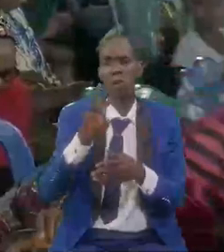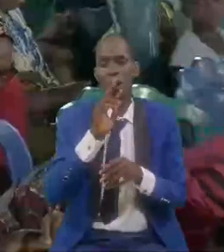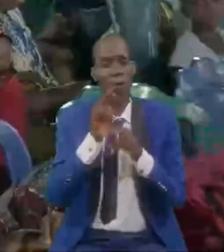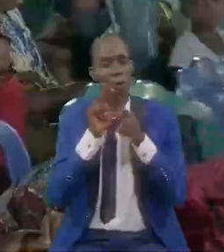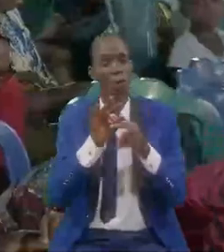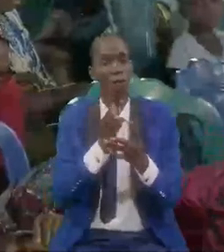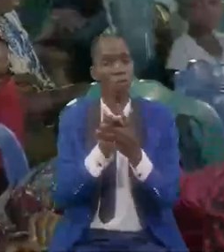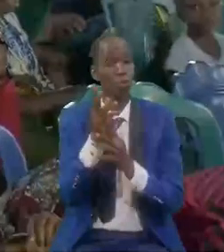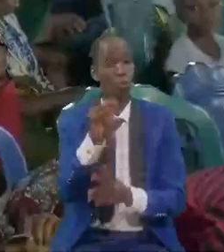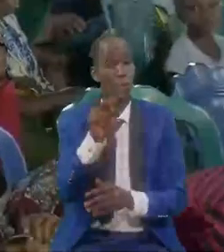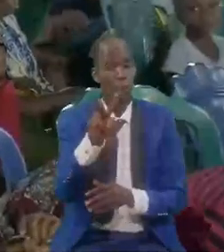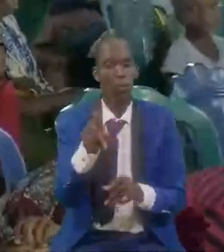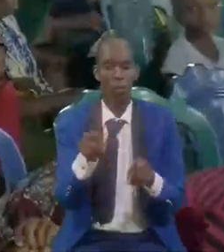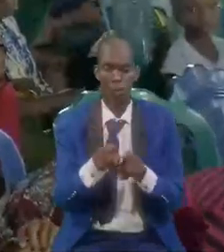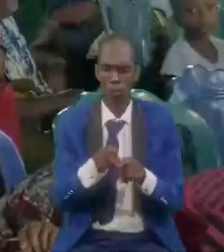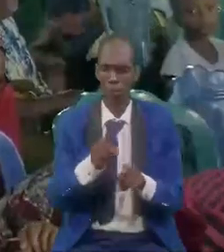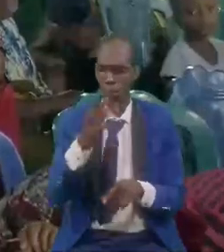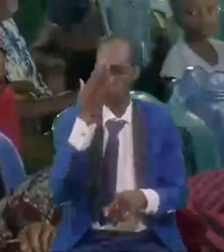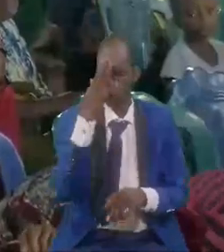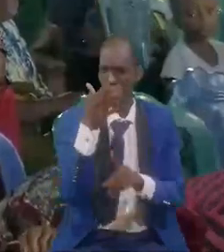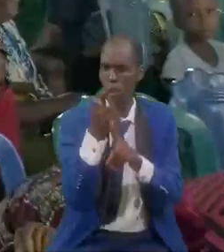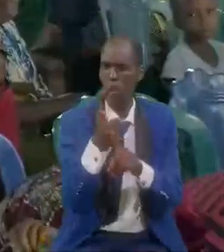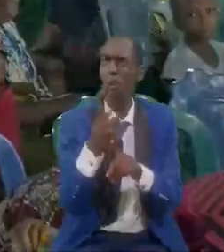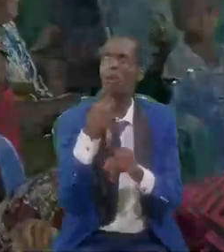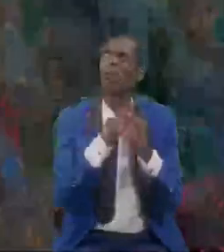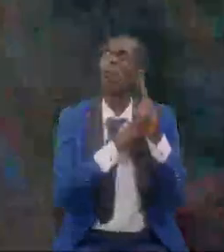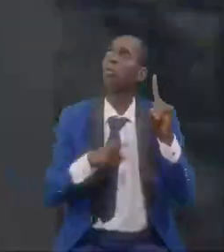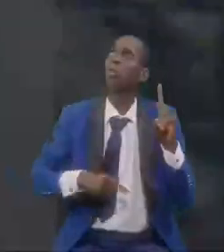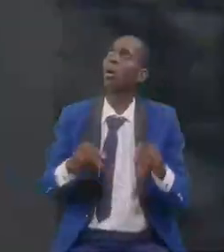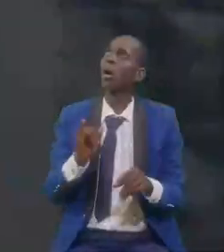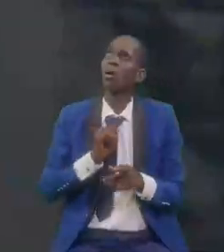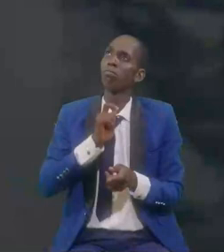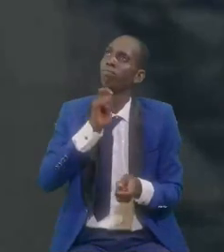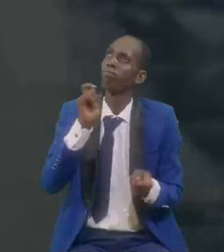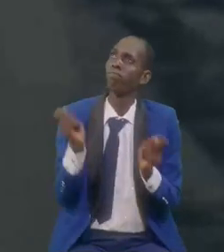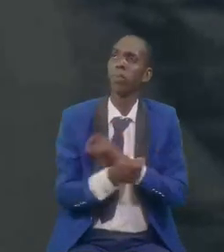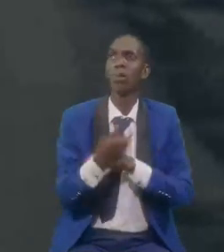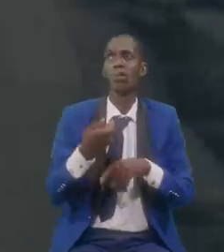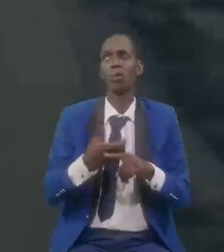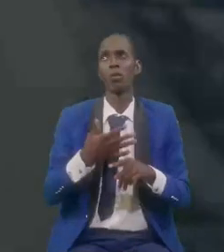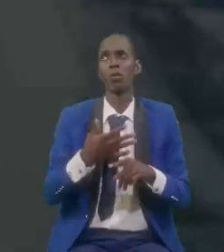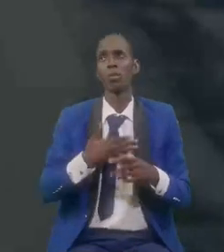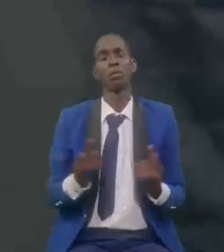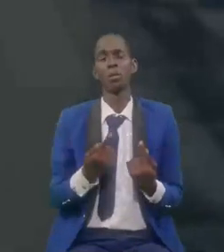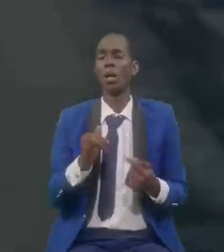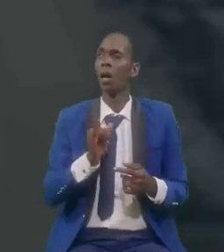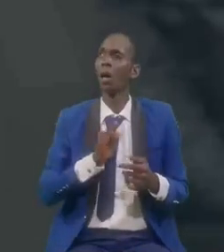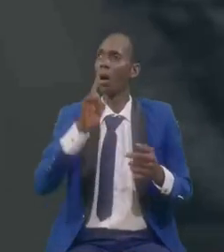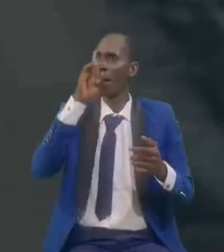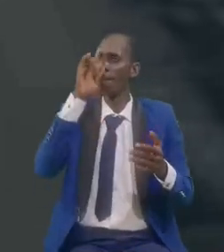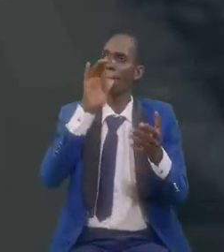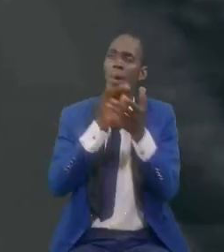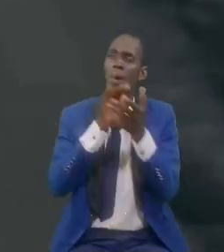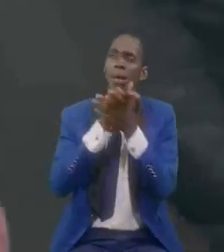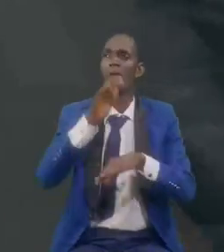suivez. Identifiez-vous et dites, Seigneur, je me détourne de mes péchés. Je crois